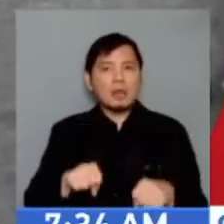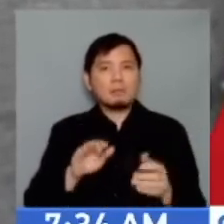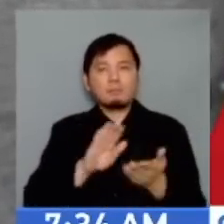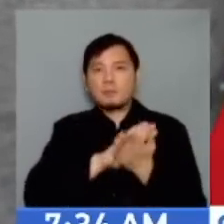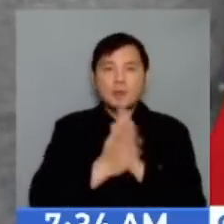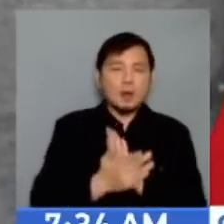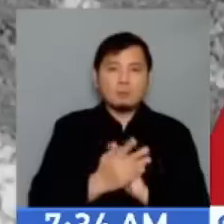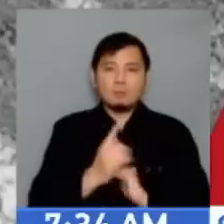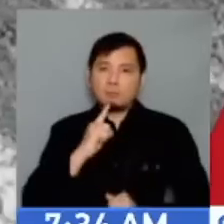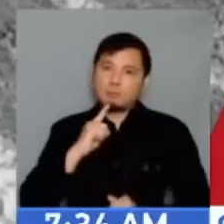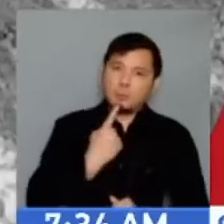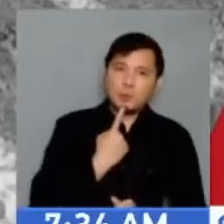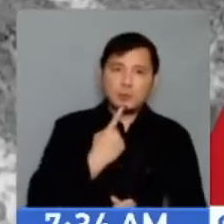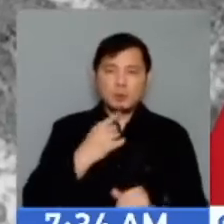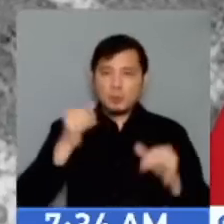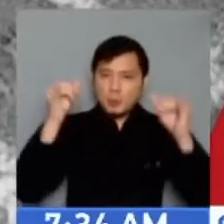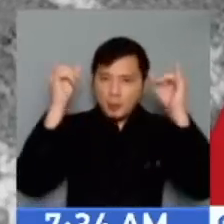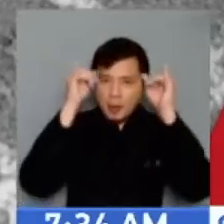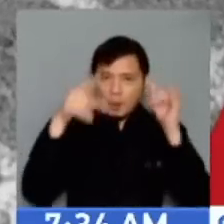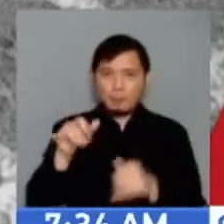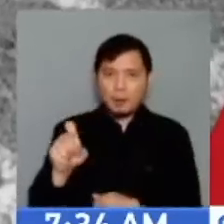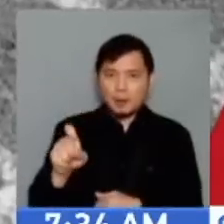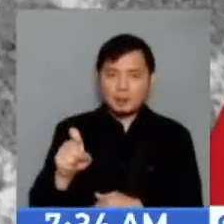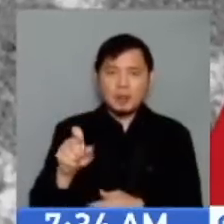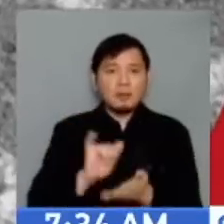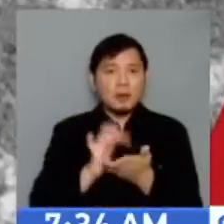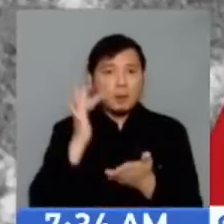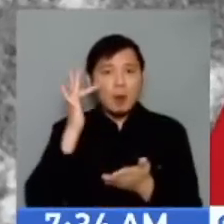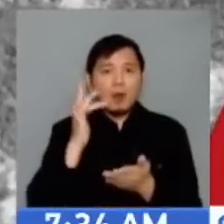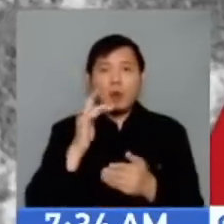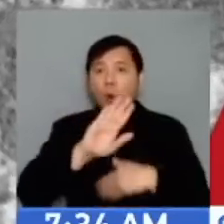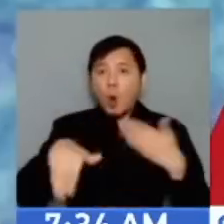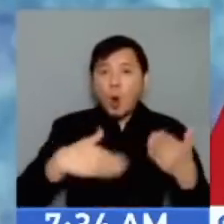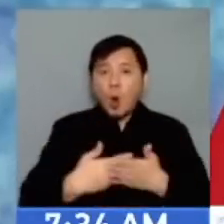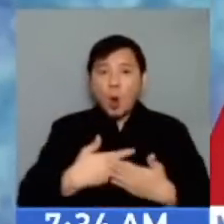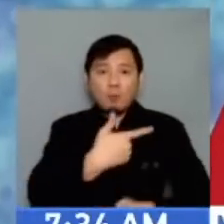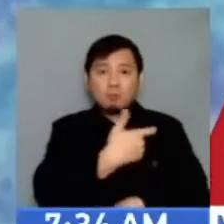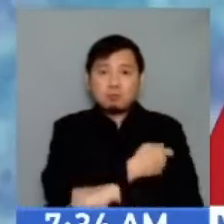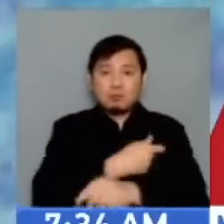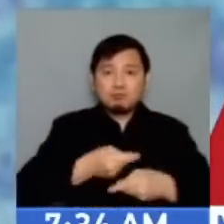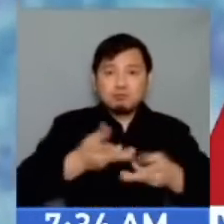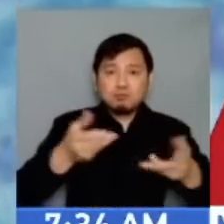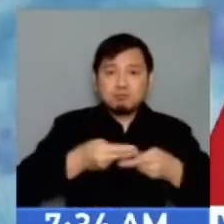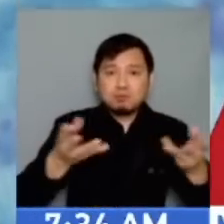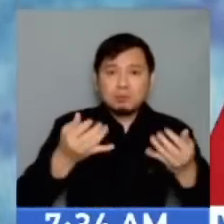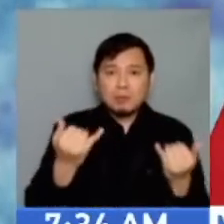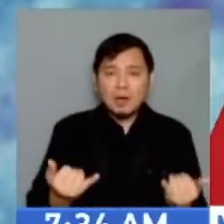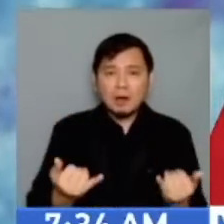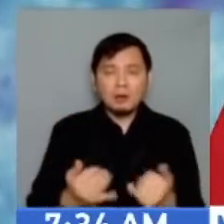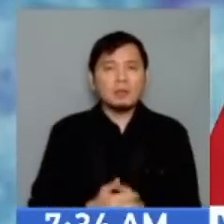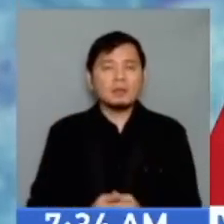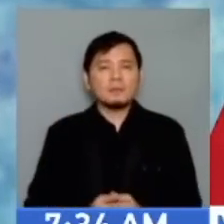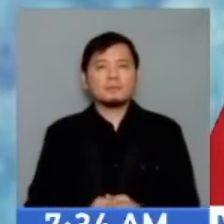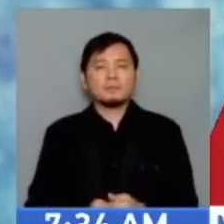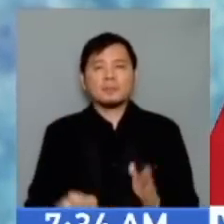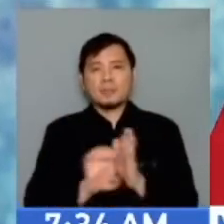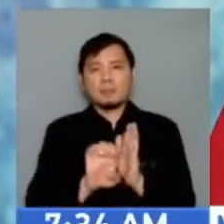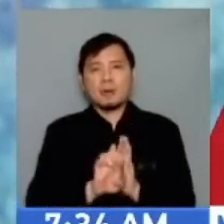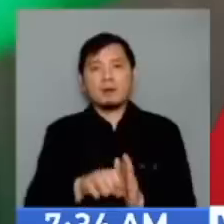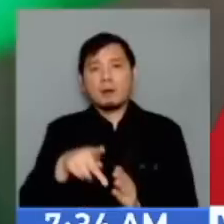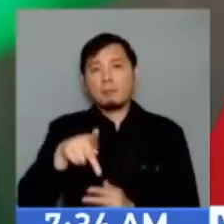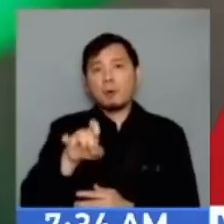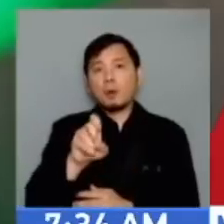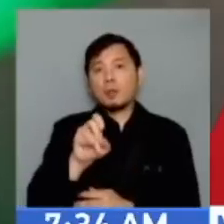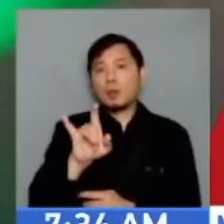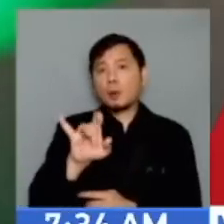why we don't offer all these vaccines to everyone at this time. Kasi pag live yung vaccine, kagaya nung sa polio, dati live vaccine